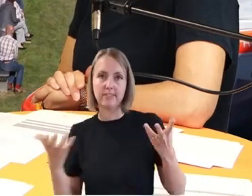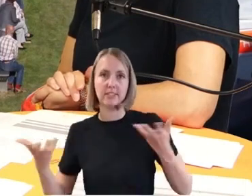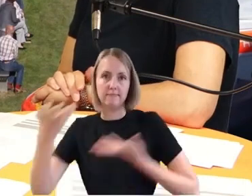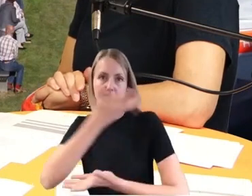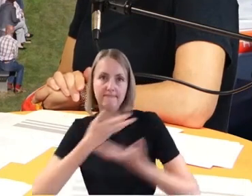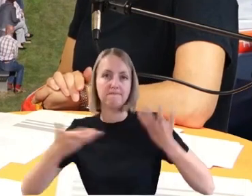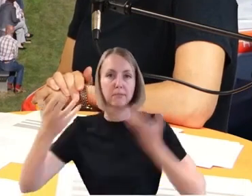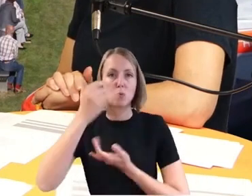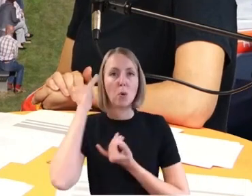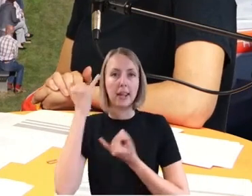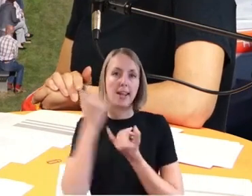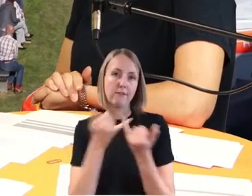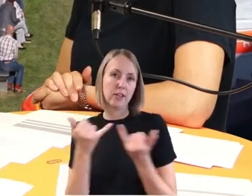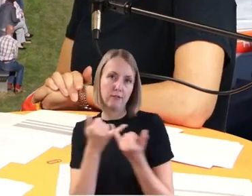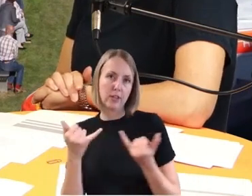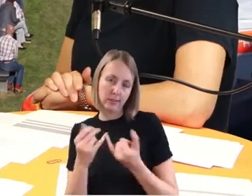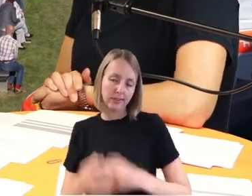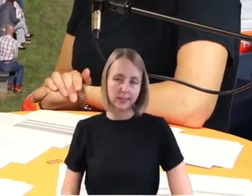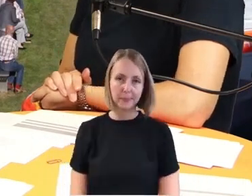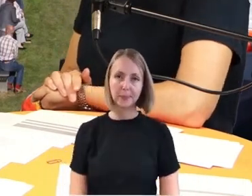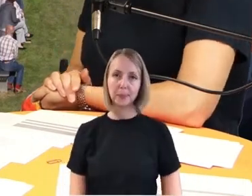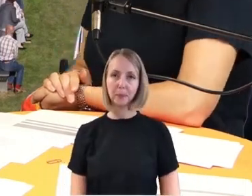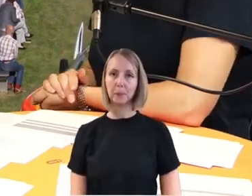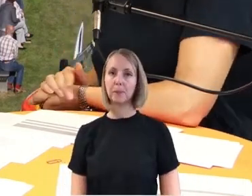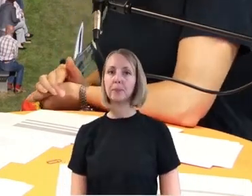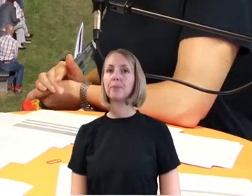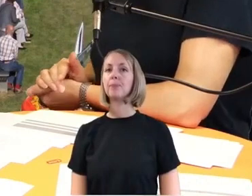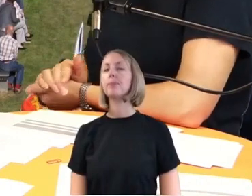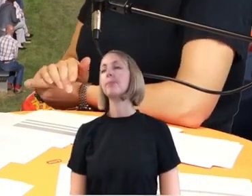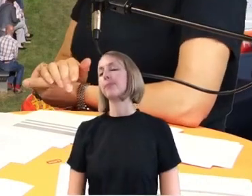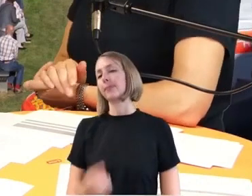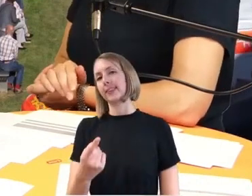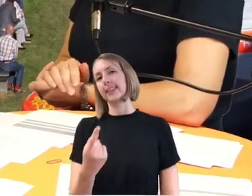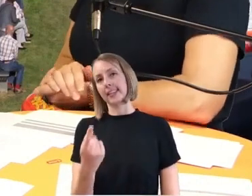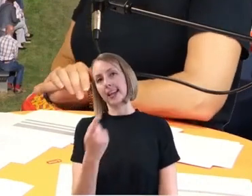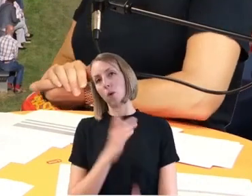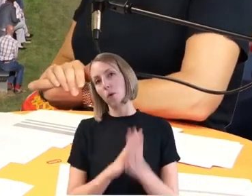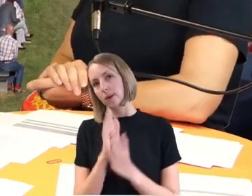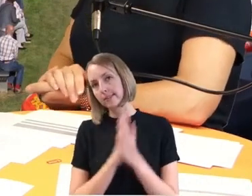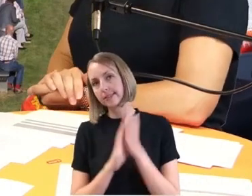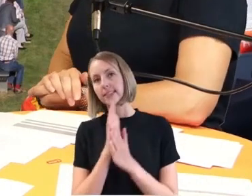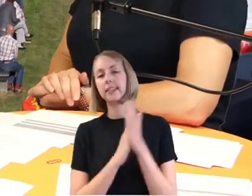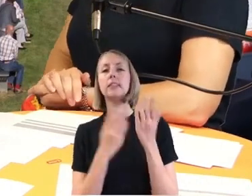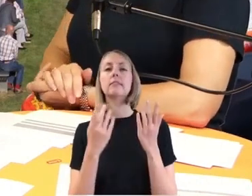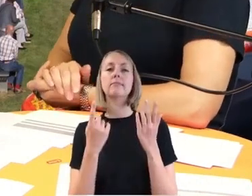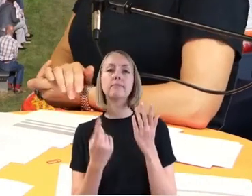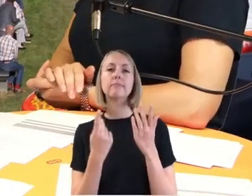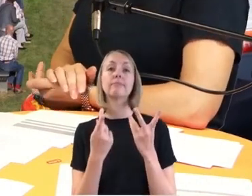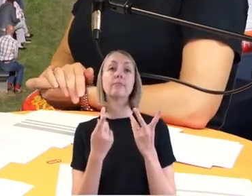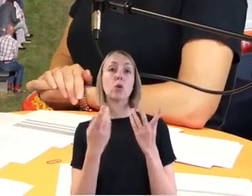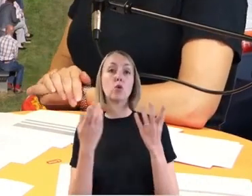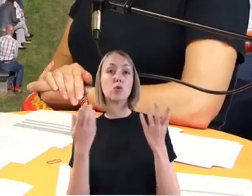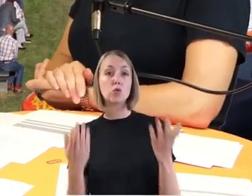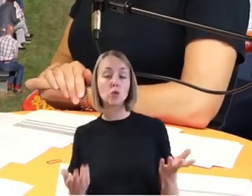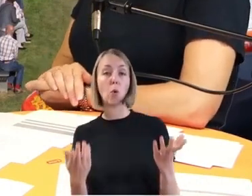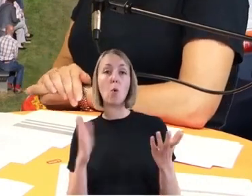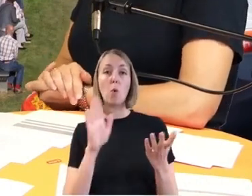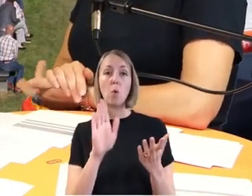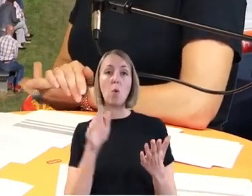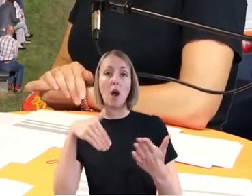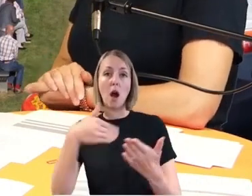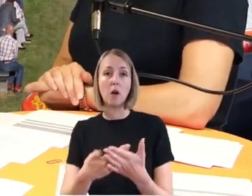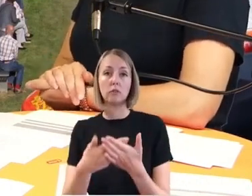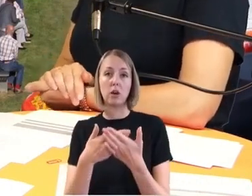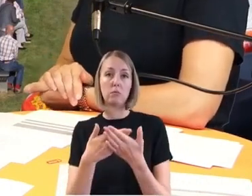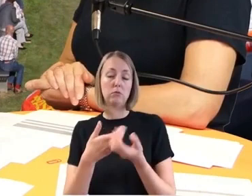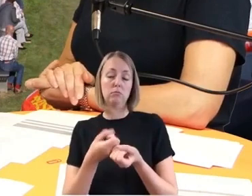und Ausbildungen auch mit. Es ist ja auch, wie Sie eben aufgezählt haben, eine sehr beachtliche